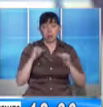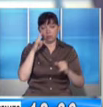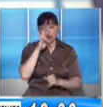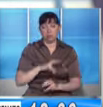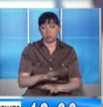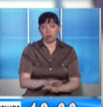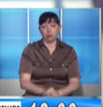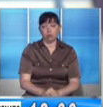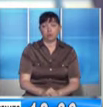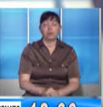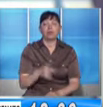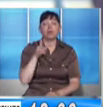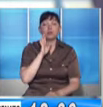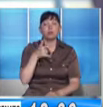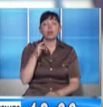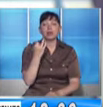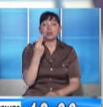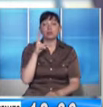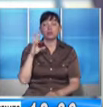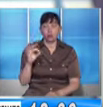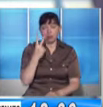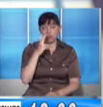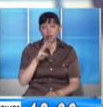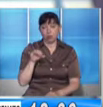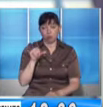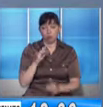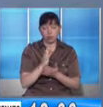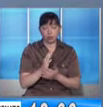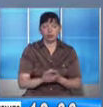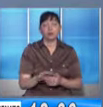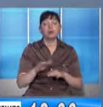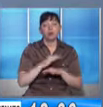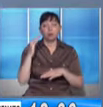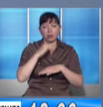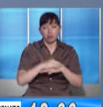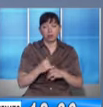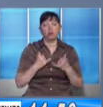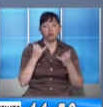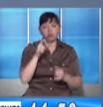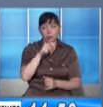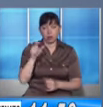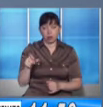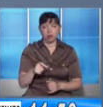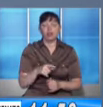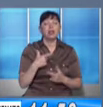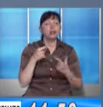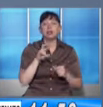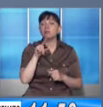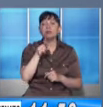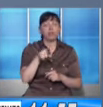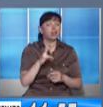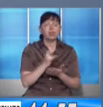mult. Doamna Grițcu, același lucru vă rog să faceți. 2 minute aveți. Bună seara, stimați cetățeni. Oriunde v-ați afla